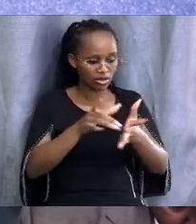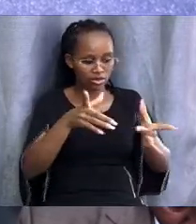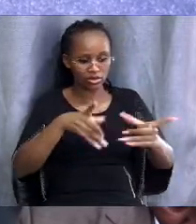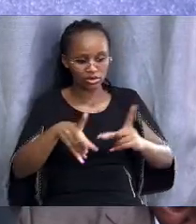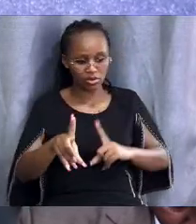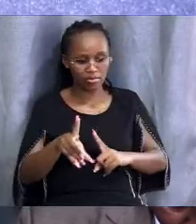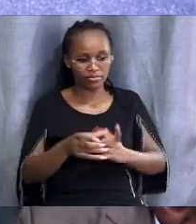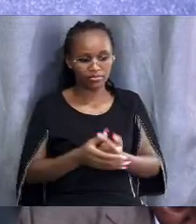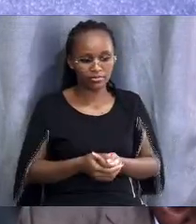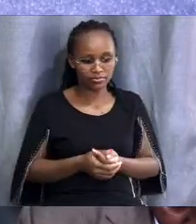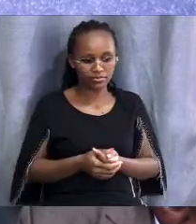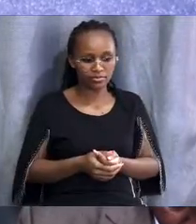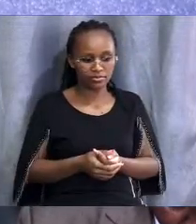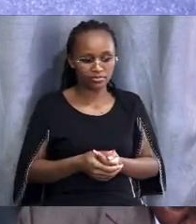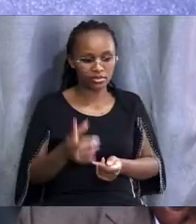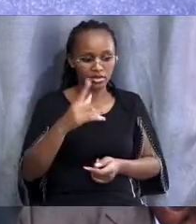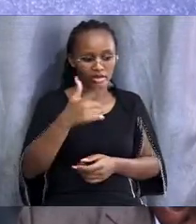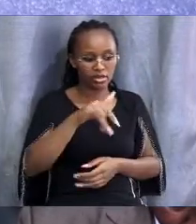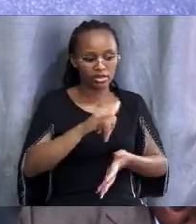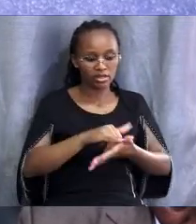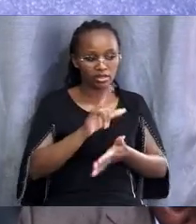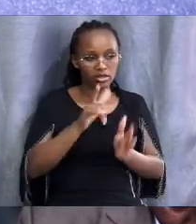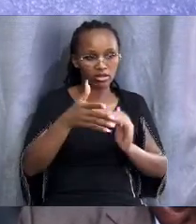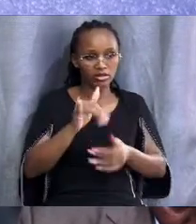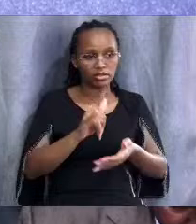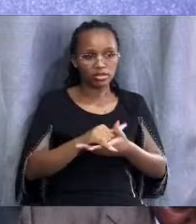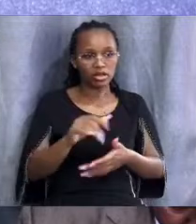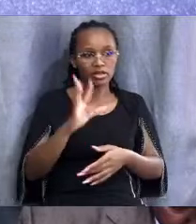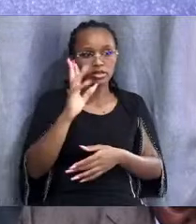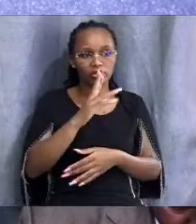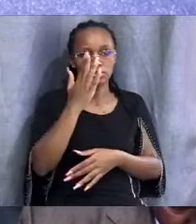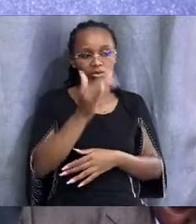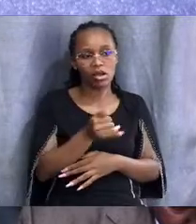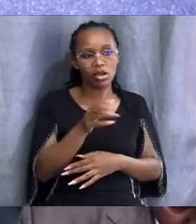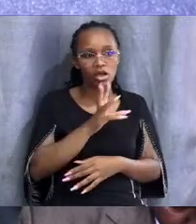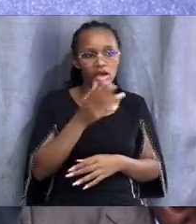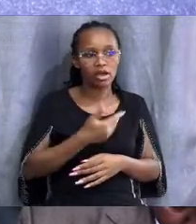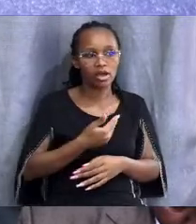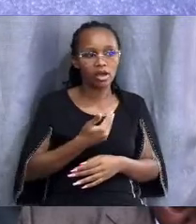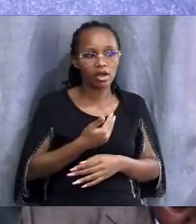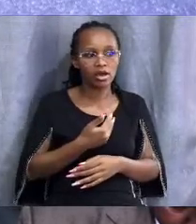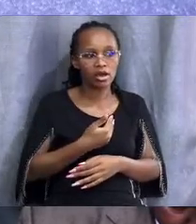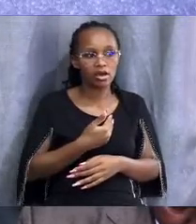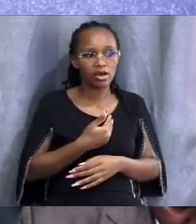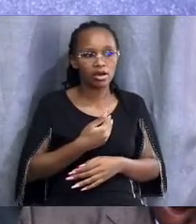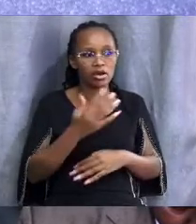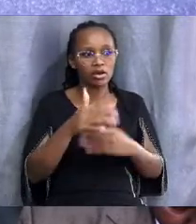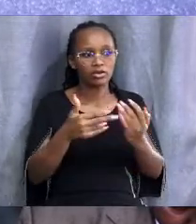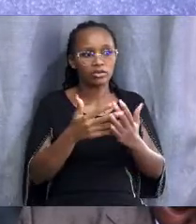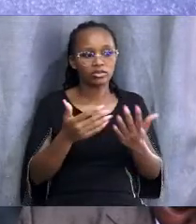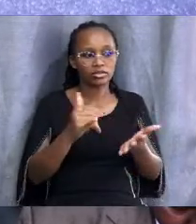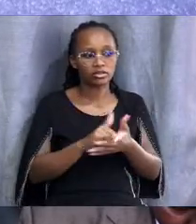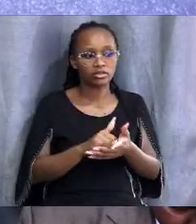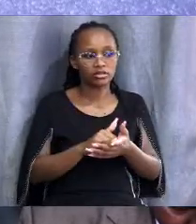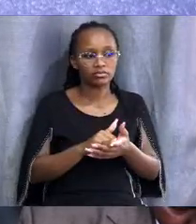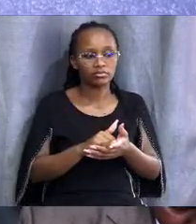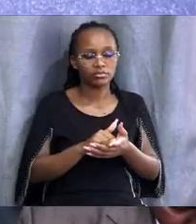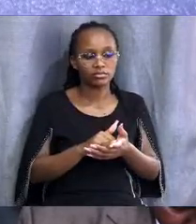unalolitenda unatuambia ya kwamba tukushukuru kwa sababu wewe uko na sababu ambayo ni sababu ya